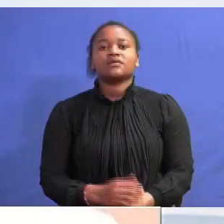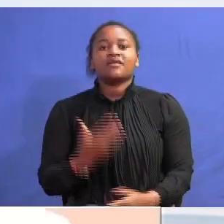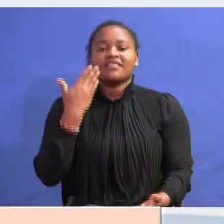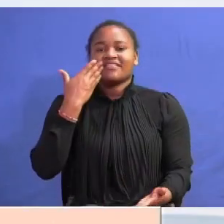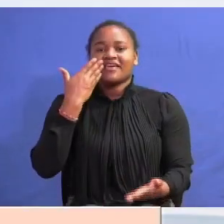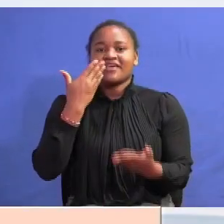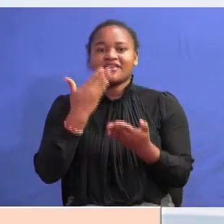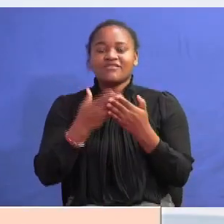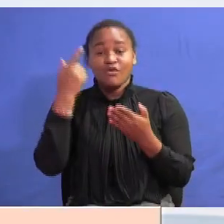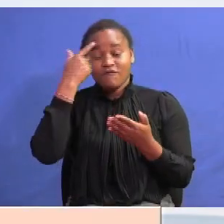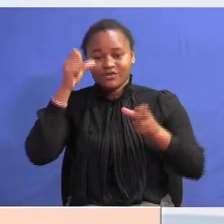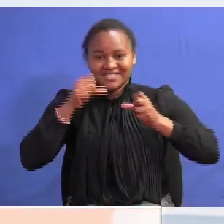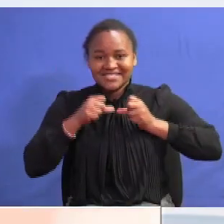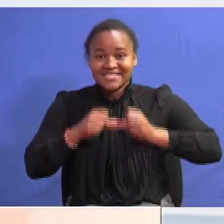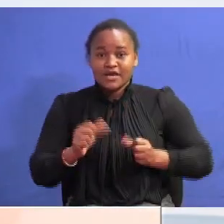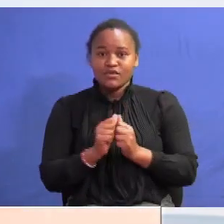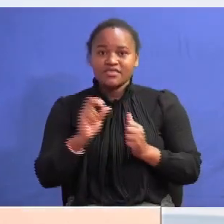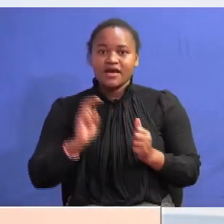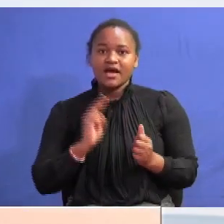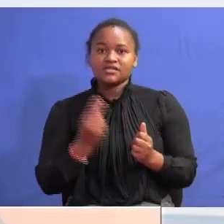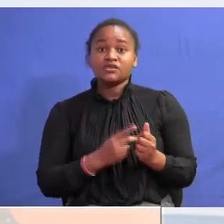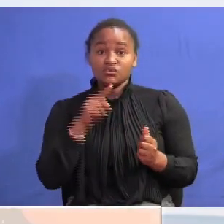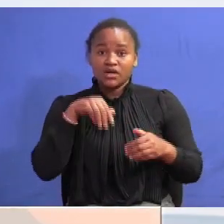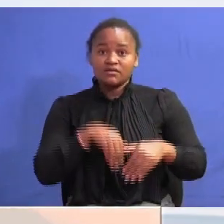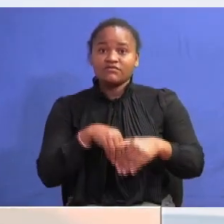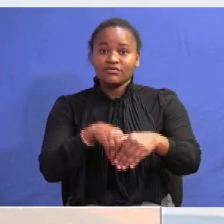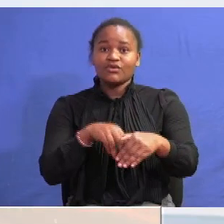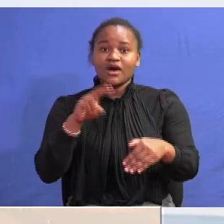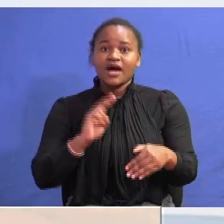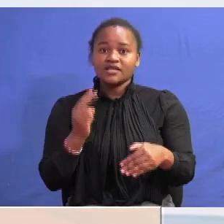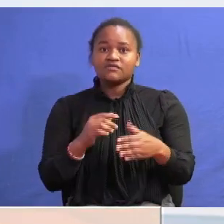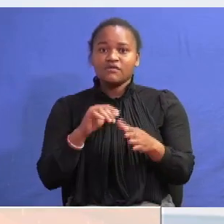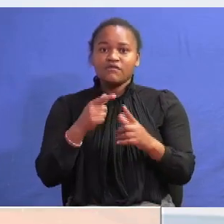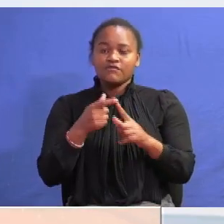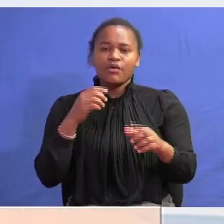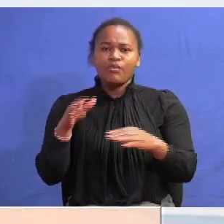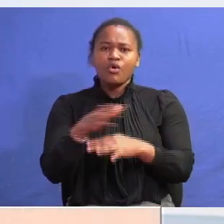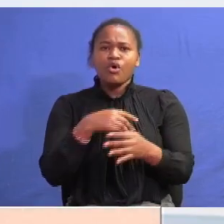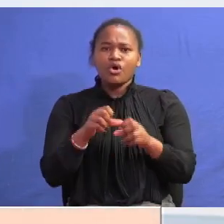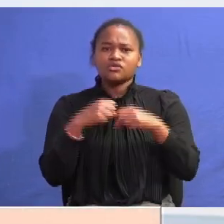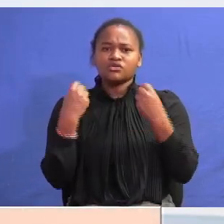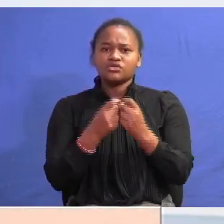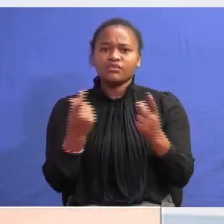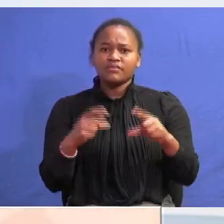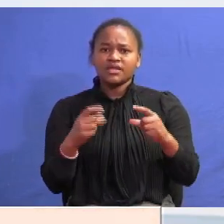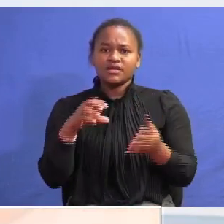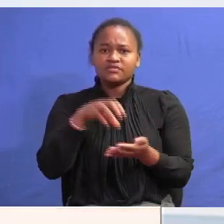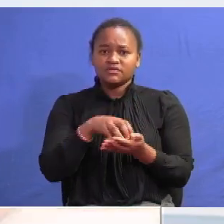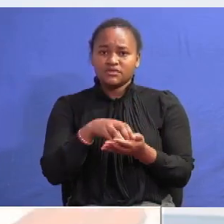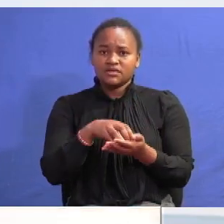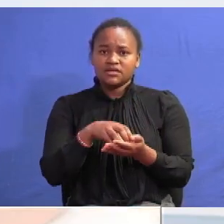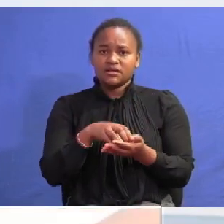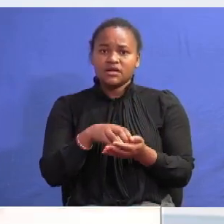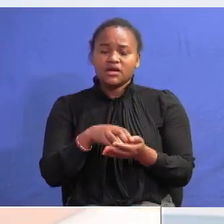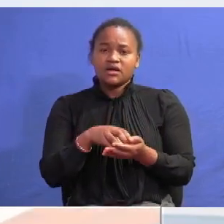Shukran za dhati kwa kuzidi kutegea. Kumbuka unaweza ukafanya mtagusano nasi kupitia mitandao yetu yote ya kijamii na vile vile nambari ya arafa ambayo